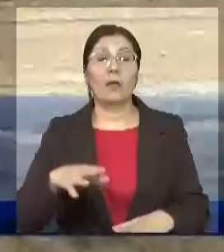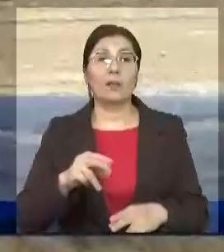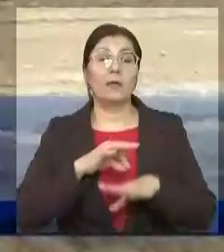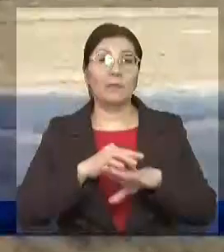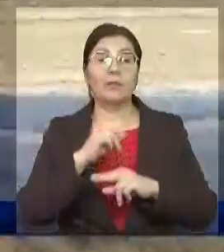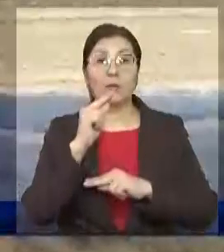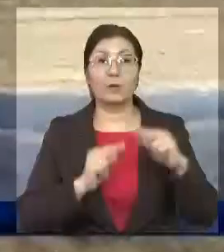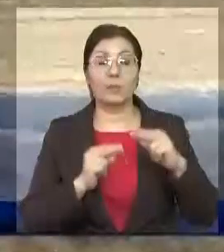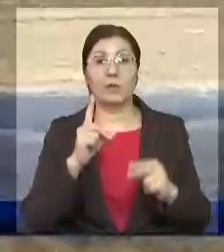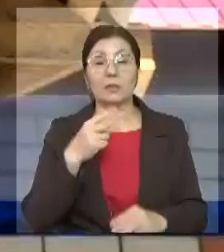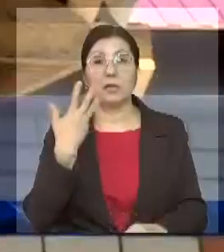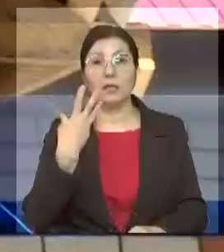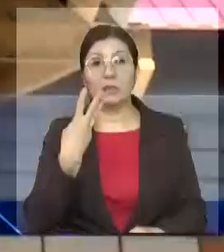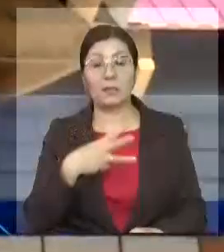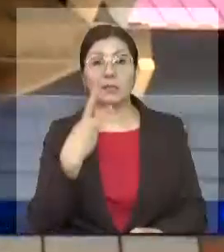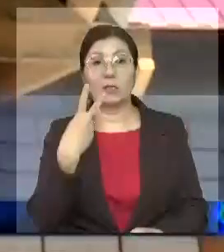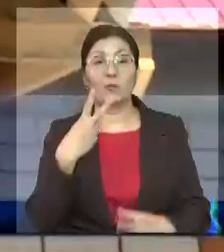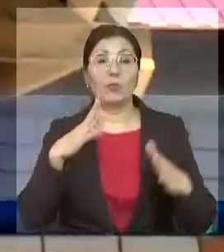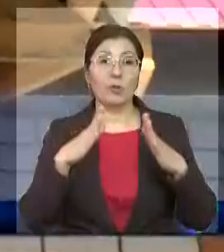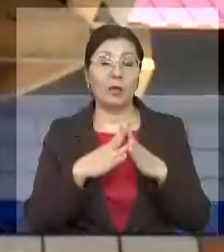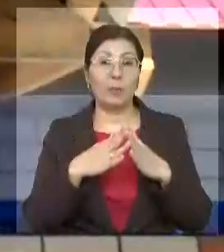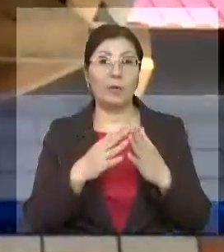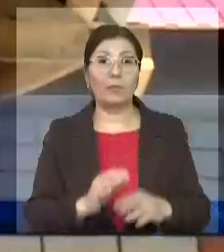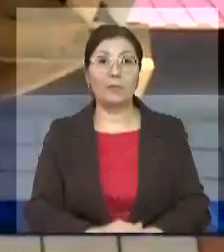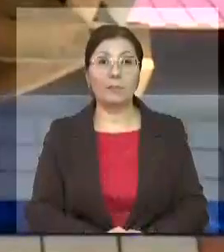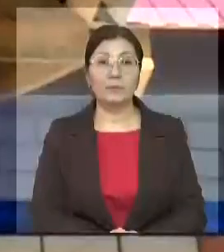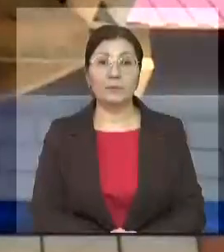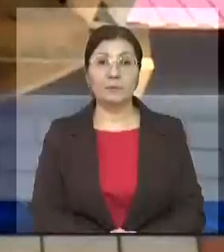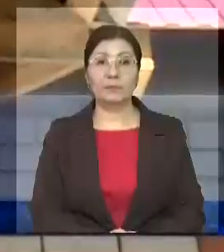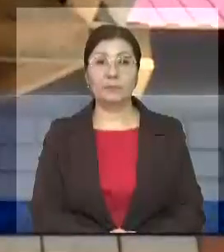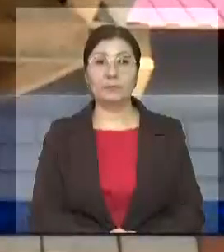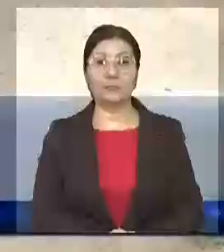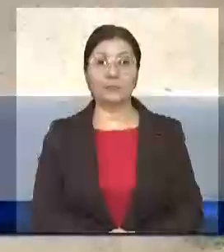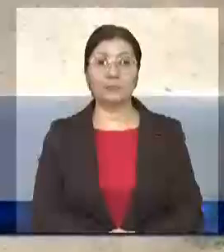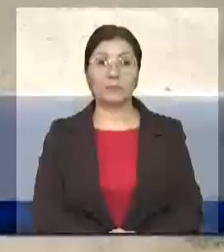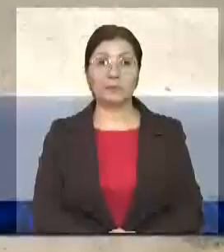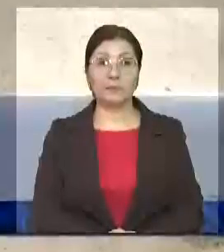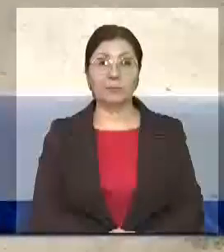по строительству 132 домов, взамен признанных непригодными для жилья.